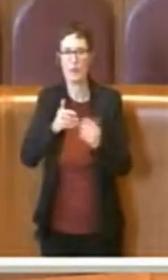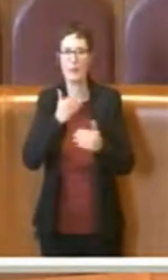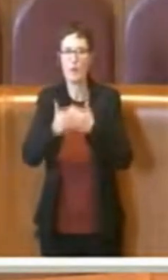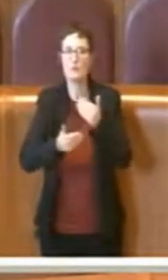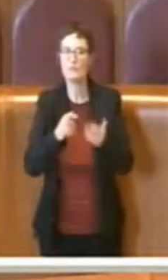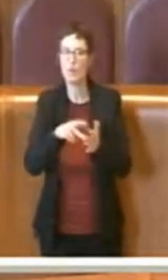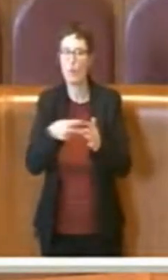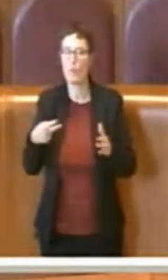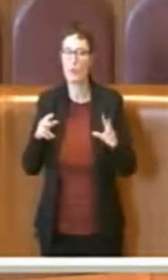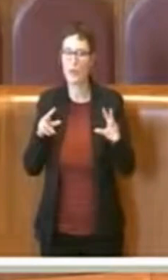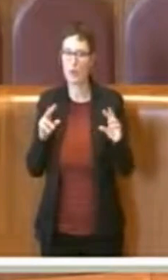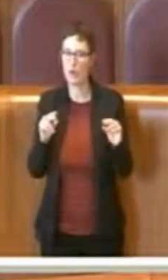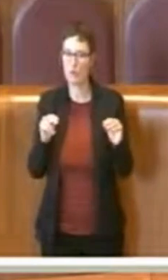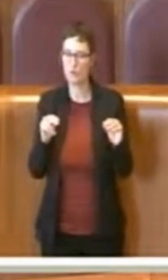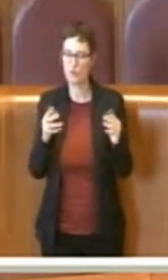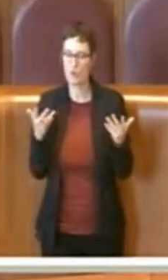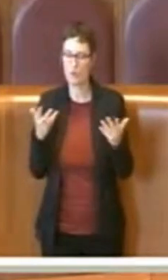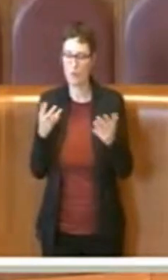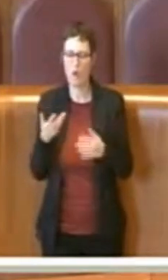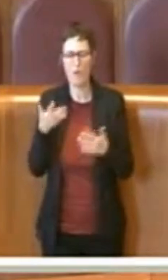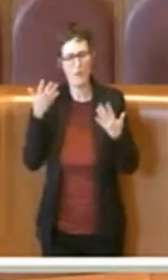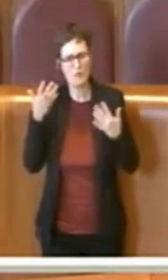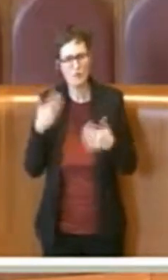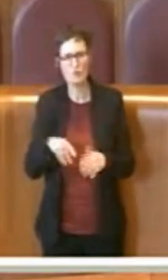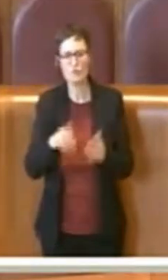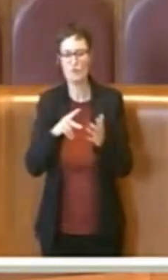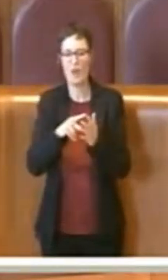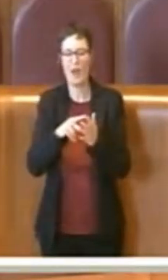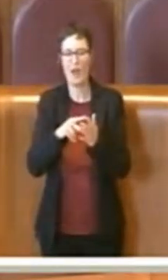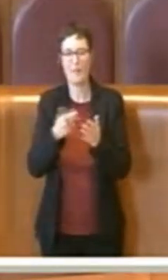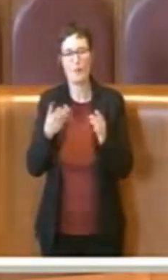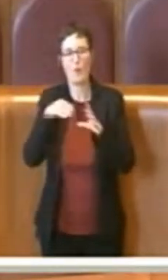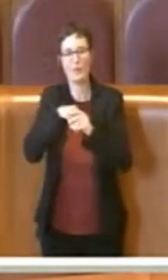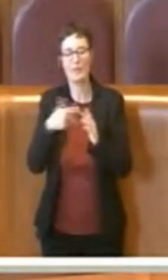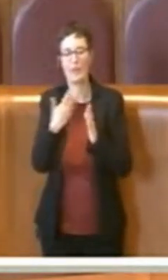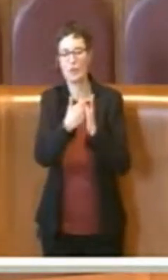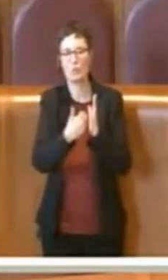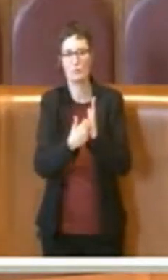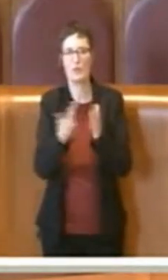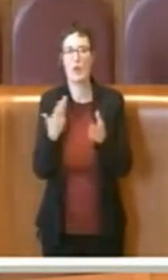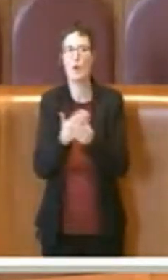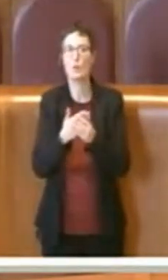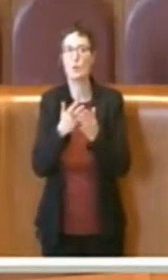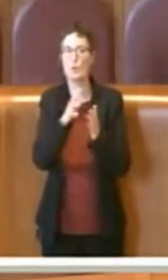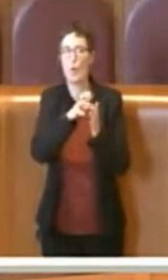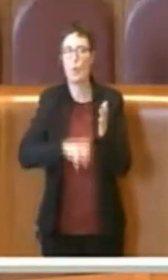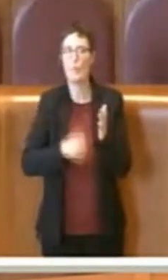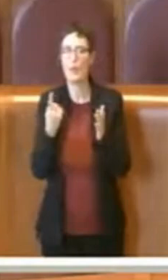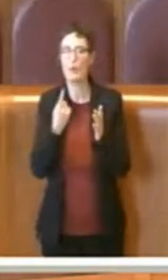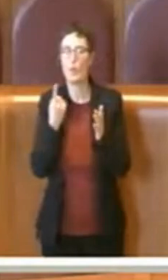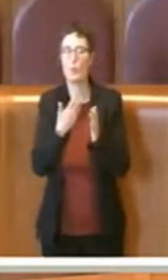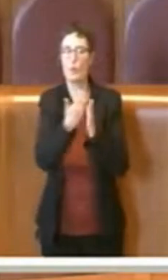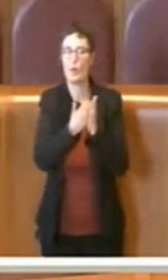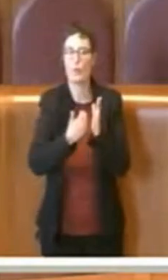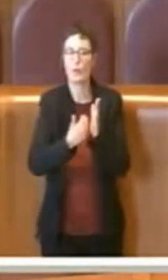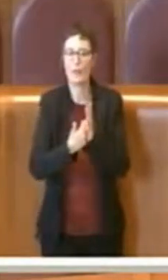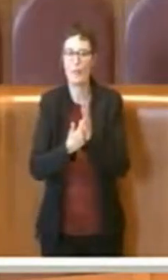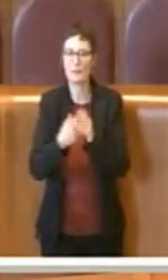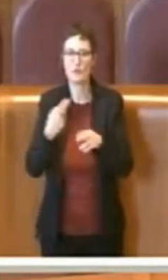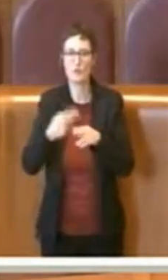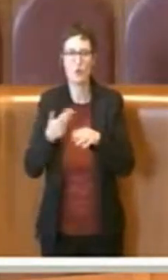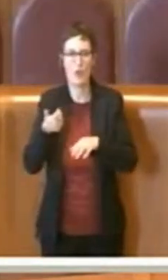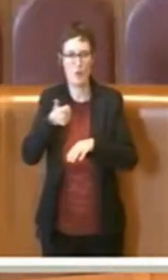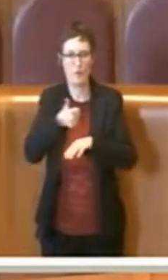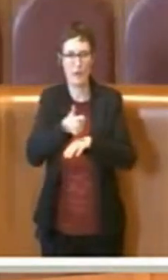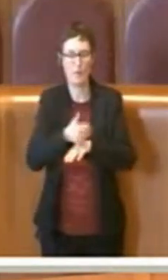detto, già all'interno del documento unico di programmazione di Roma Capitale, quindi nella programmazione economica e di